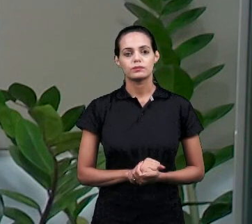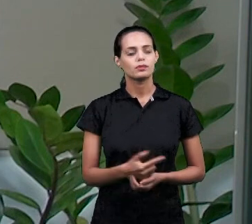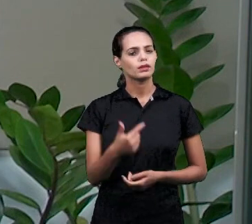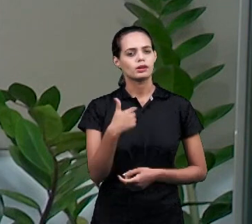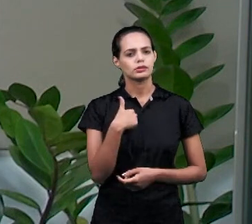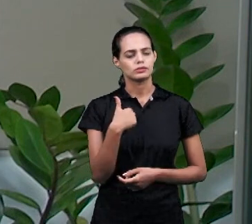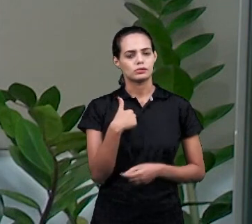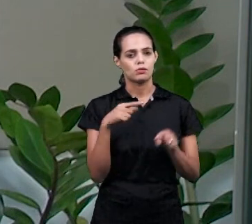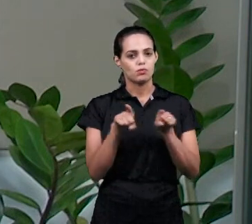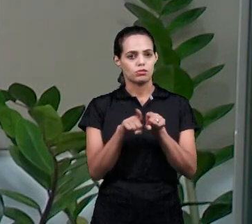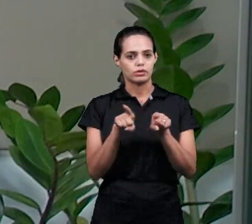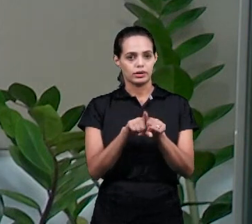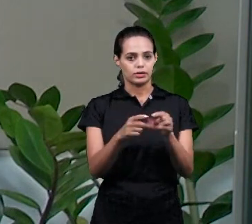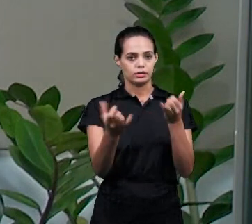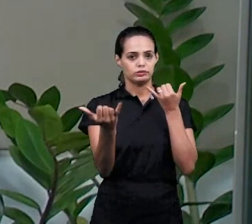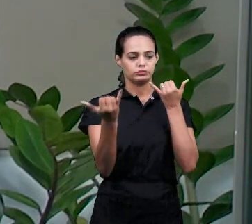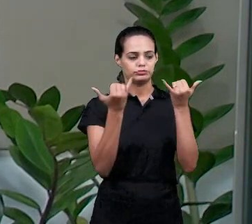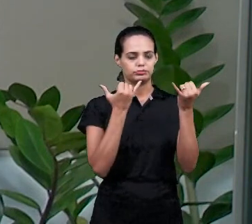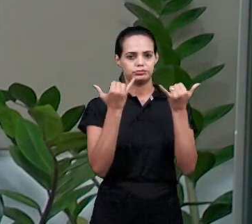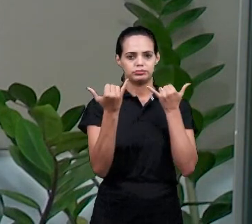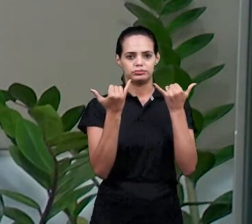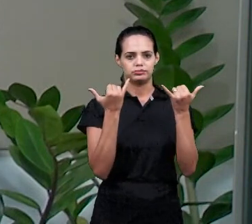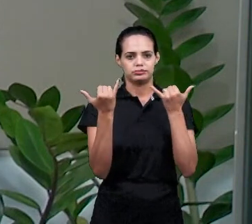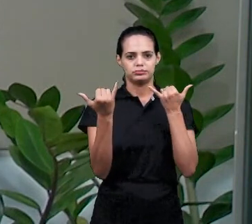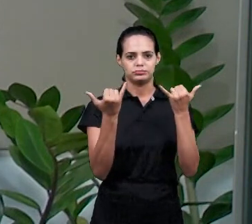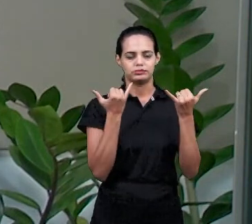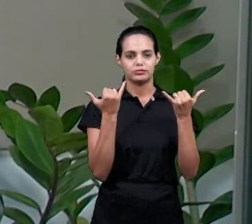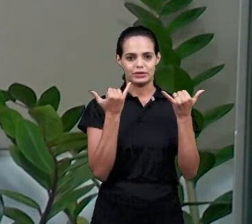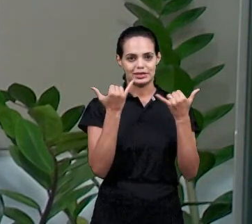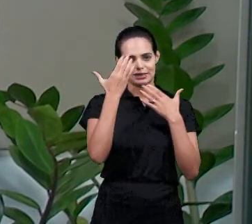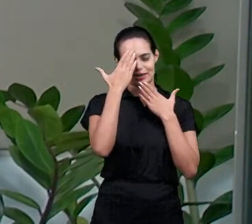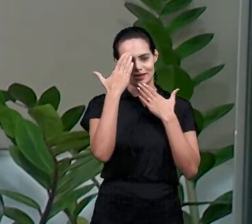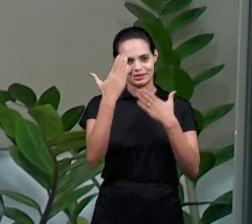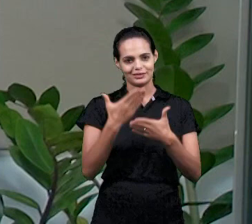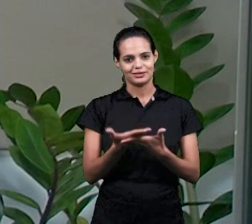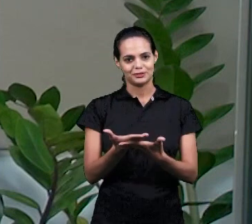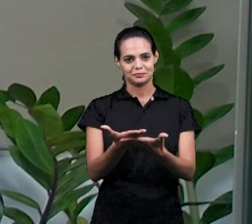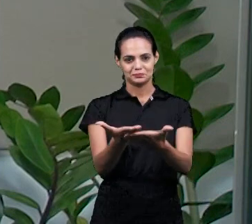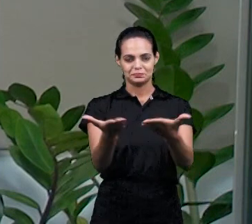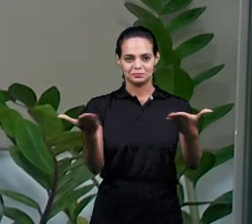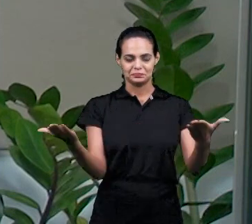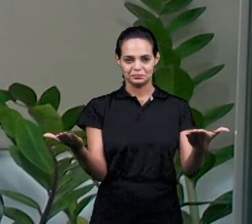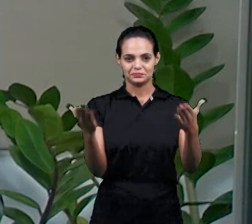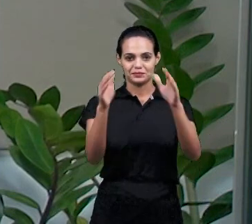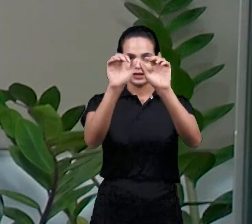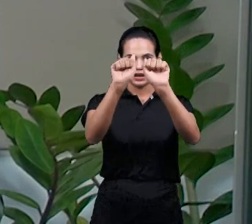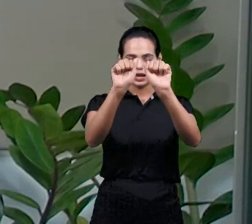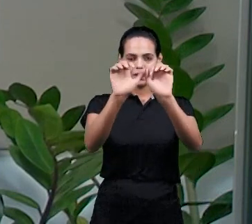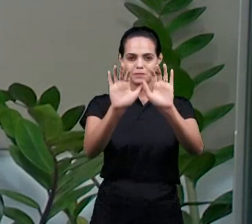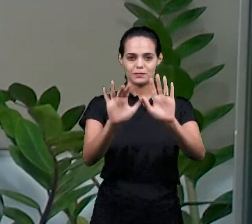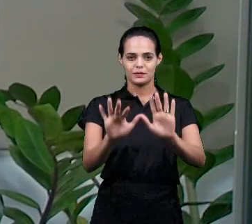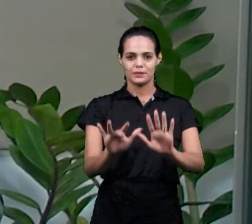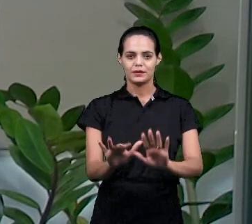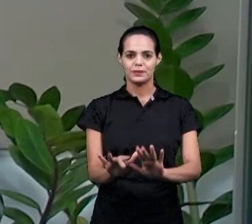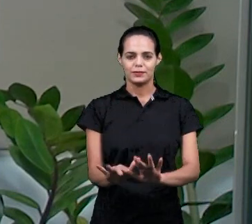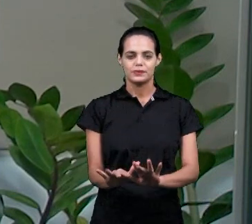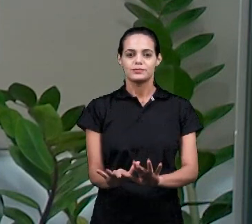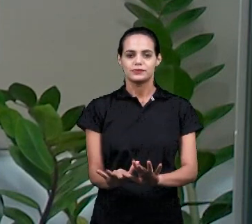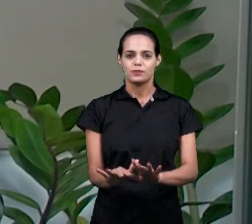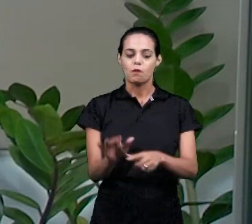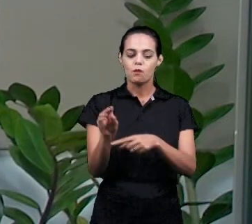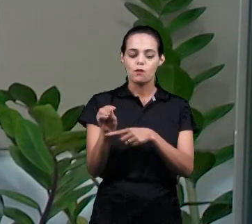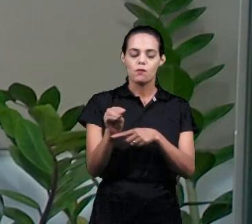plusieurs communications. Je veux remercier les frères et sœurs, la bénédiction, le soin des frères et sœurs avec